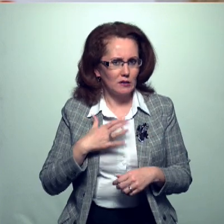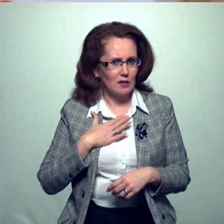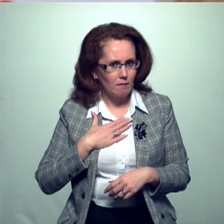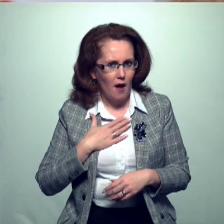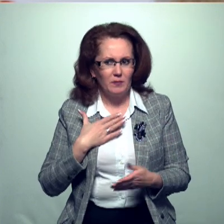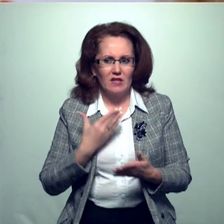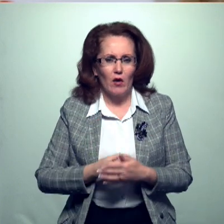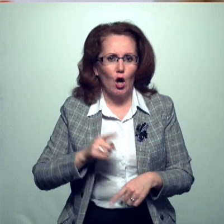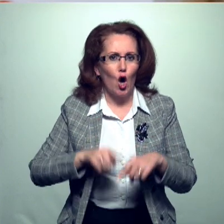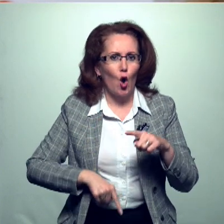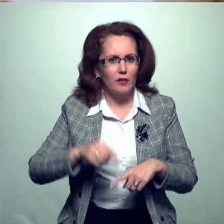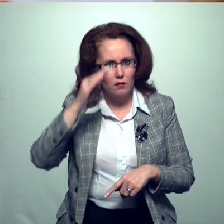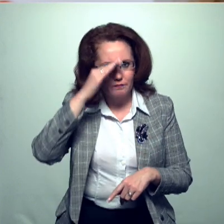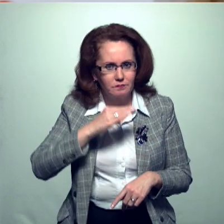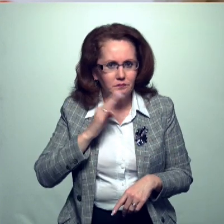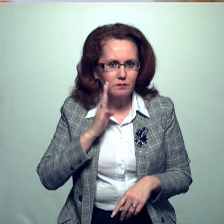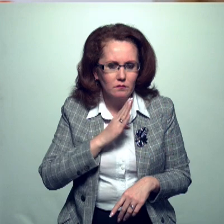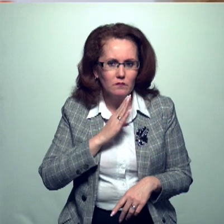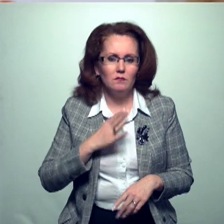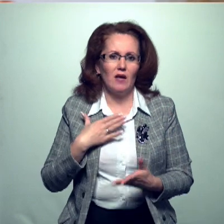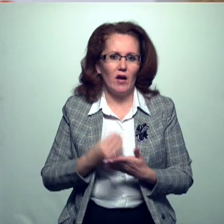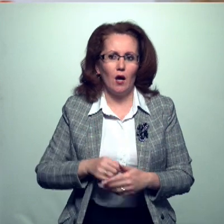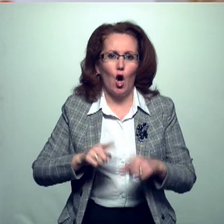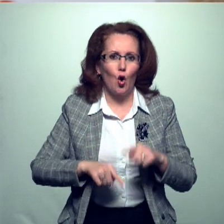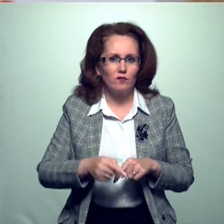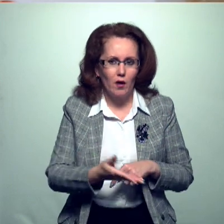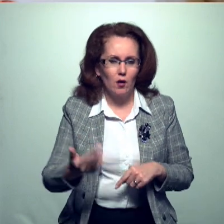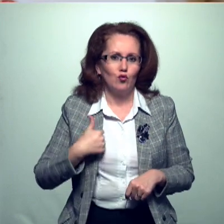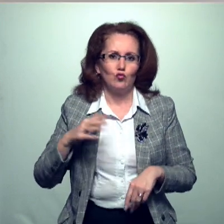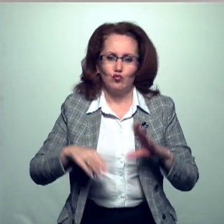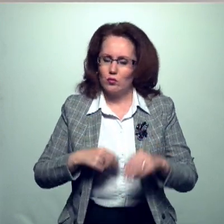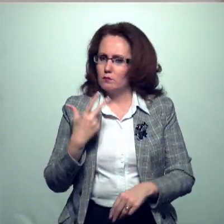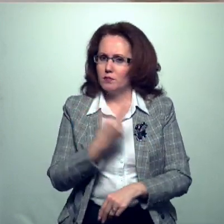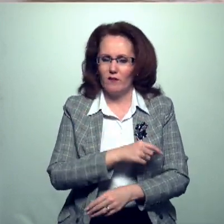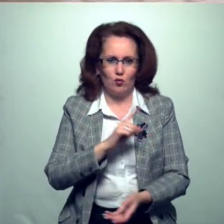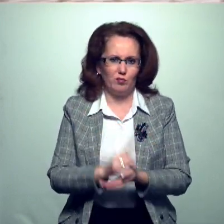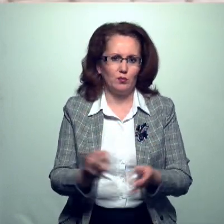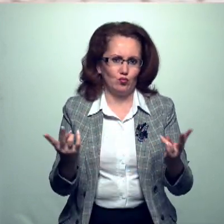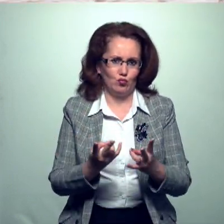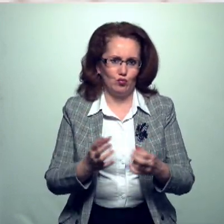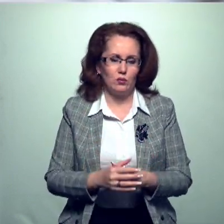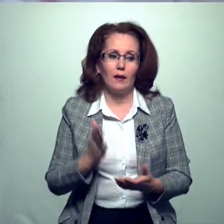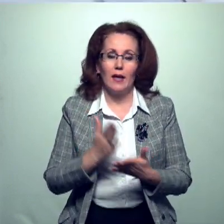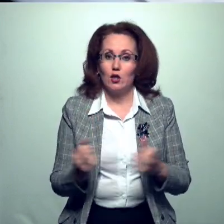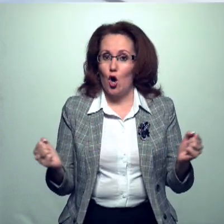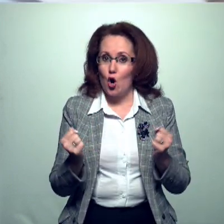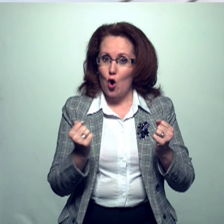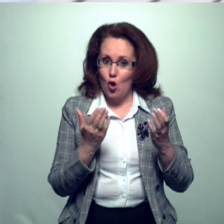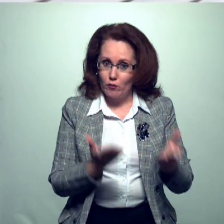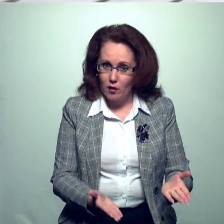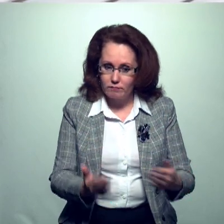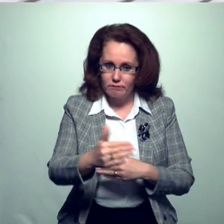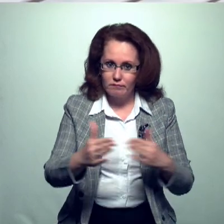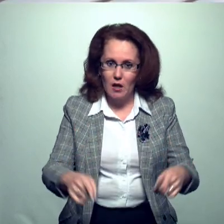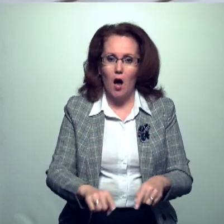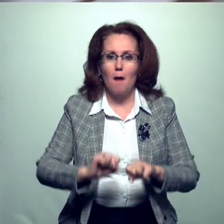за своих родителей, за своих родственников. Я считаю, что это нужно делать. У нас здесь есть холодильник. В